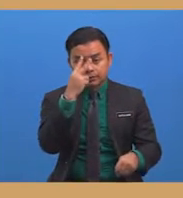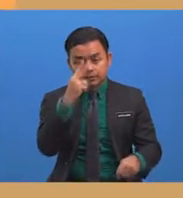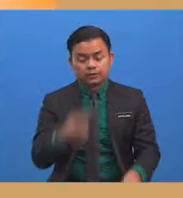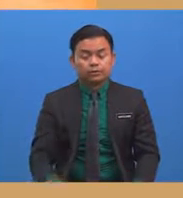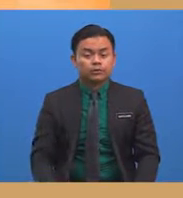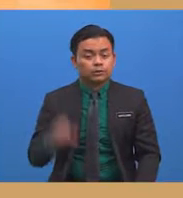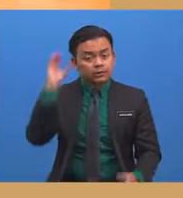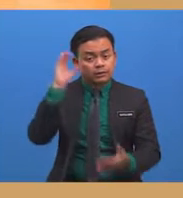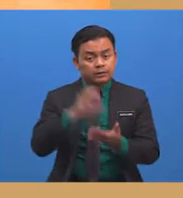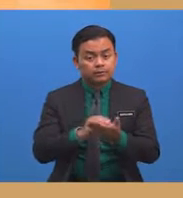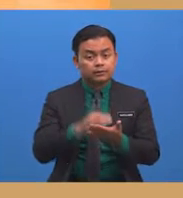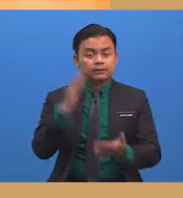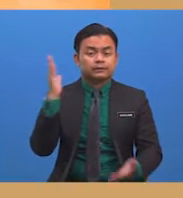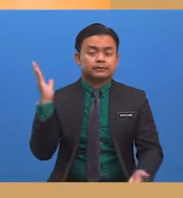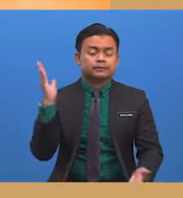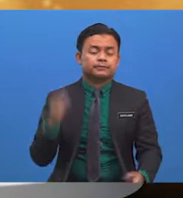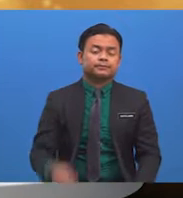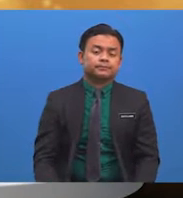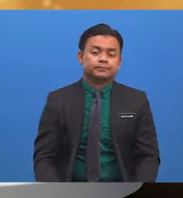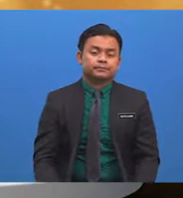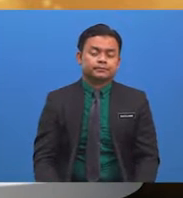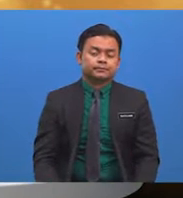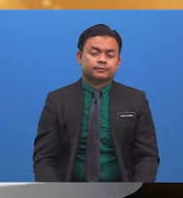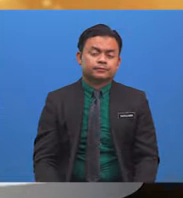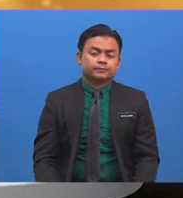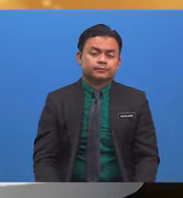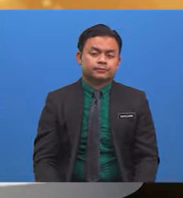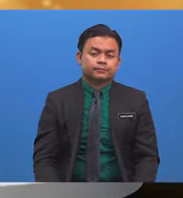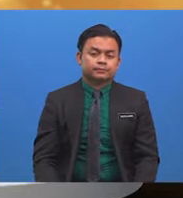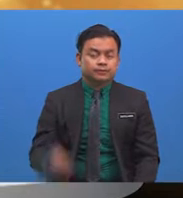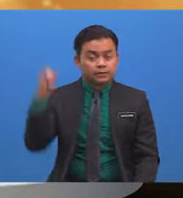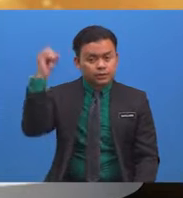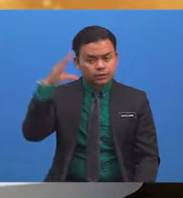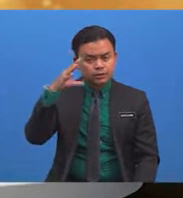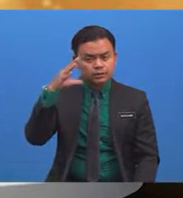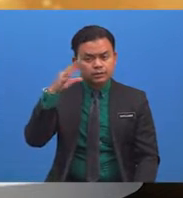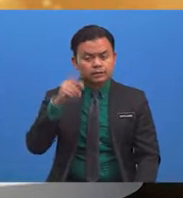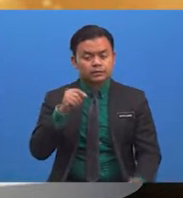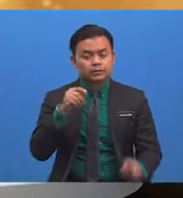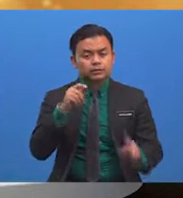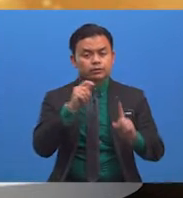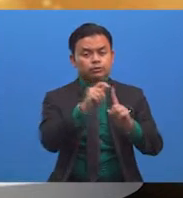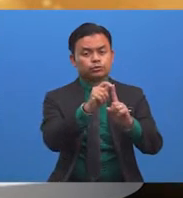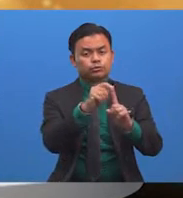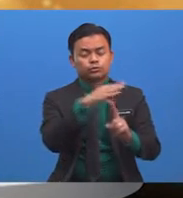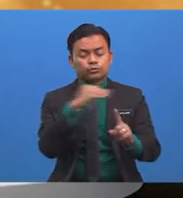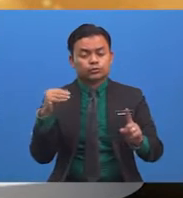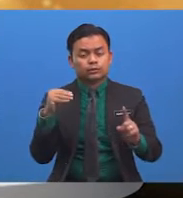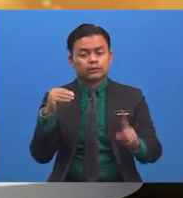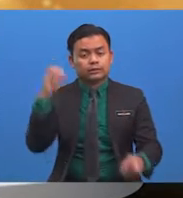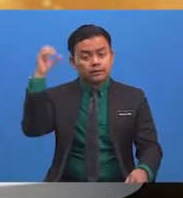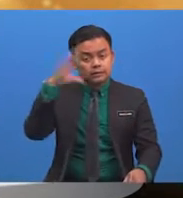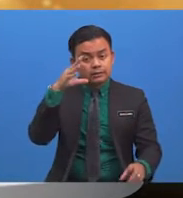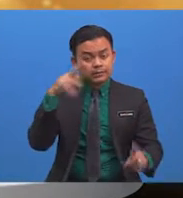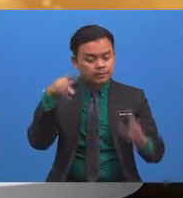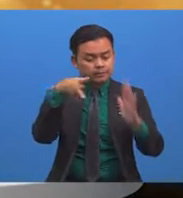seperti ini. Sinar tuju dan sinar pantulan akan kelihatan lebih